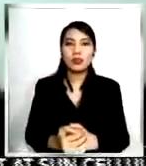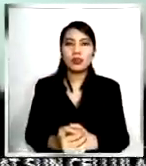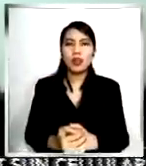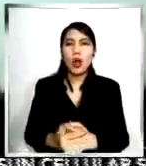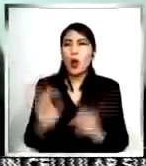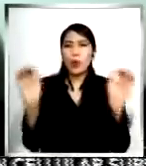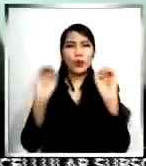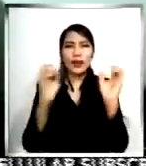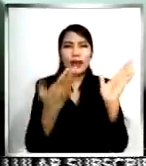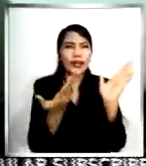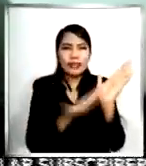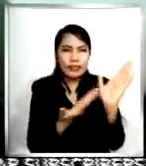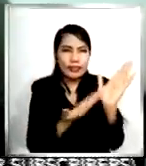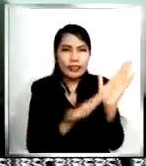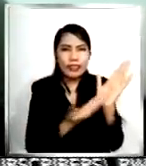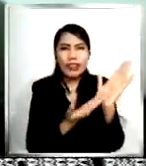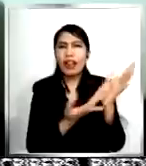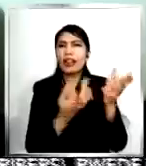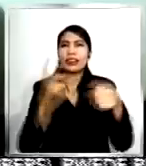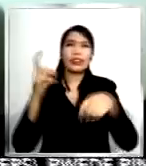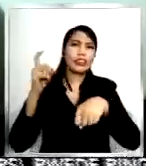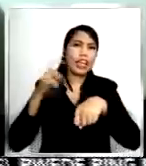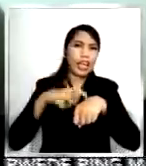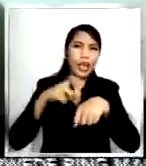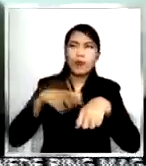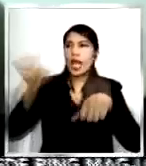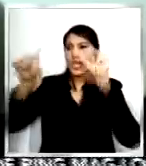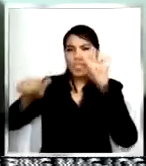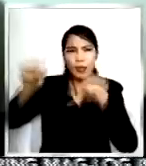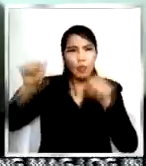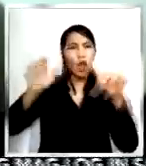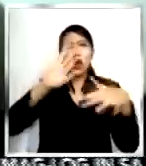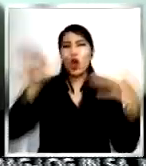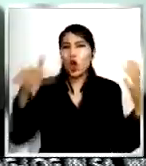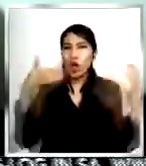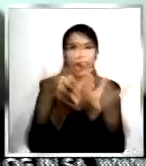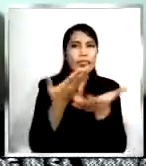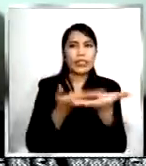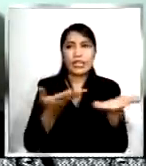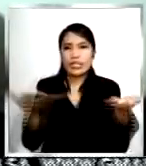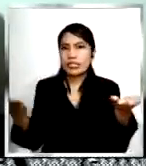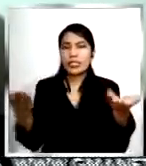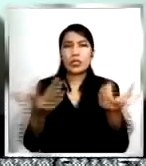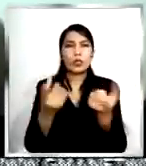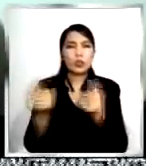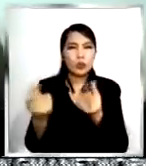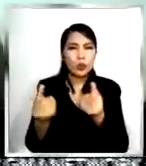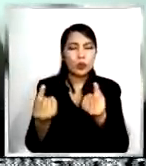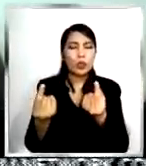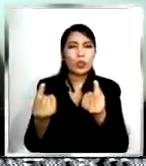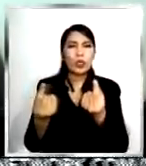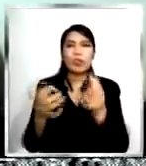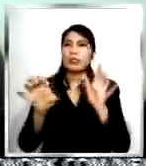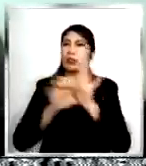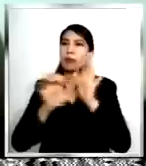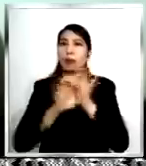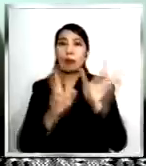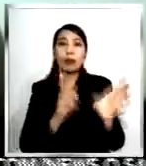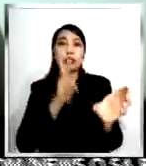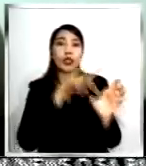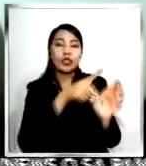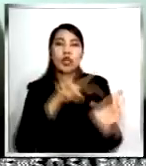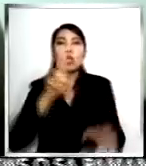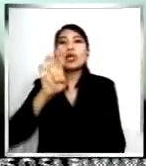time allowance supervisor of all the things that he did, such as records of his participation in rehabilitation,